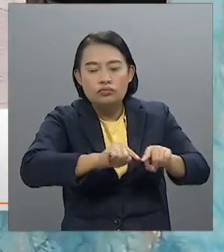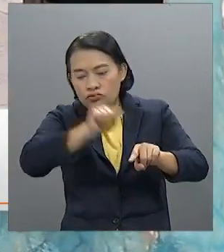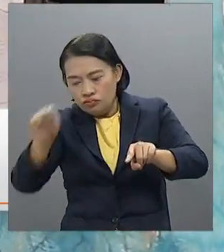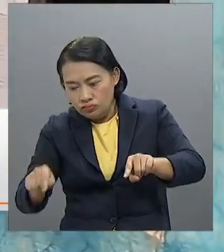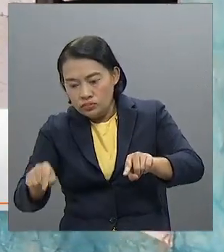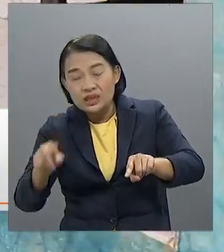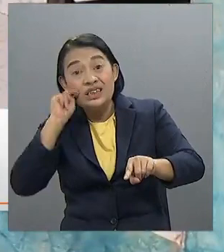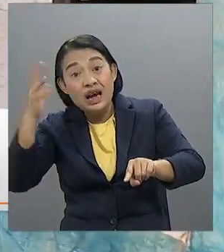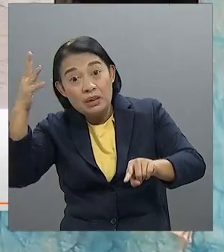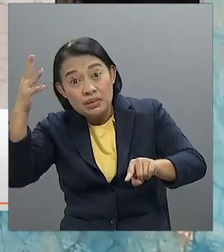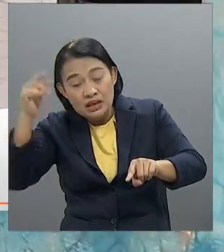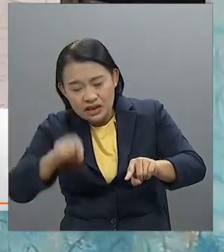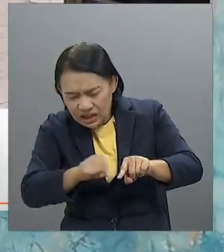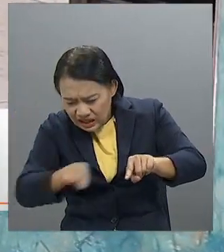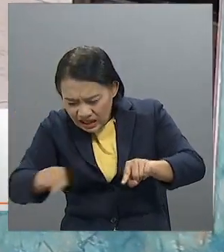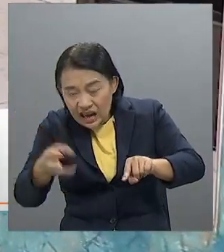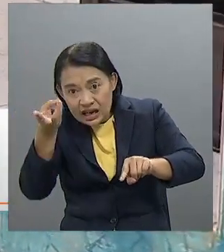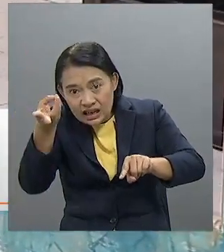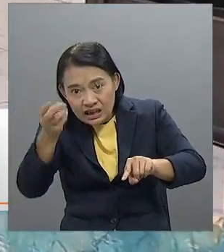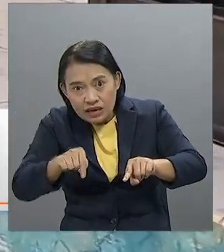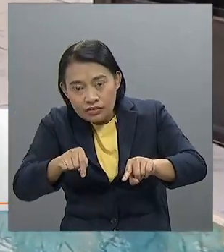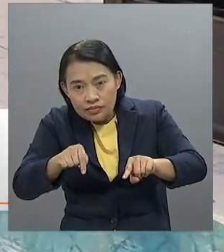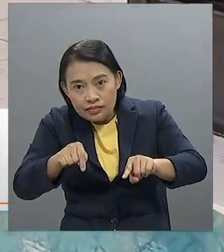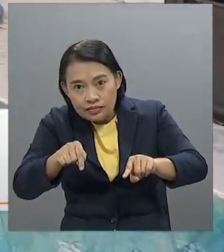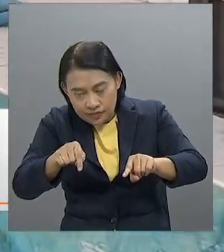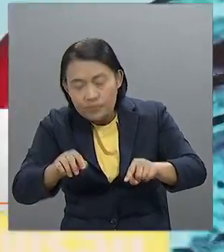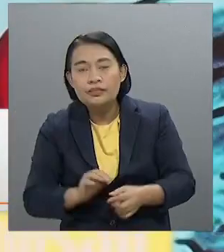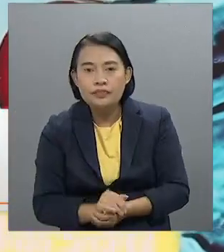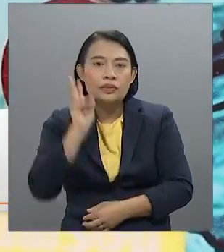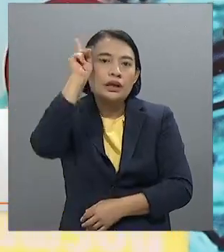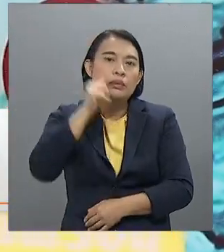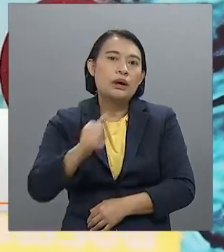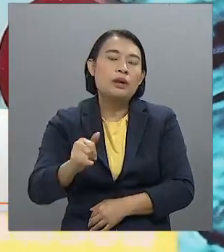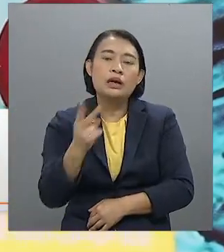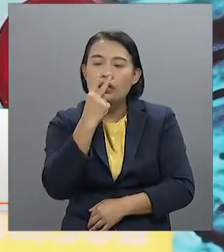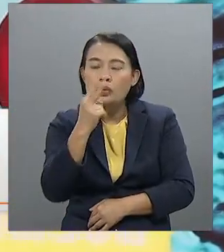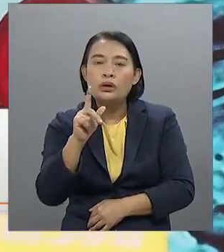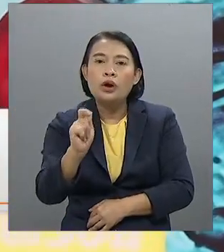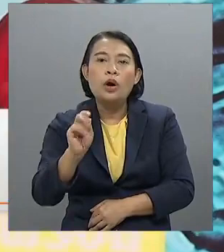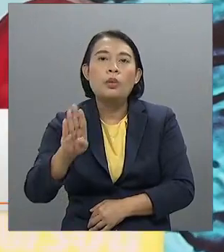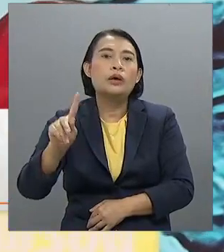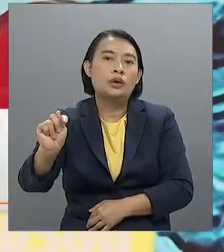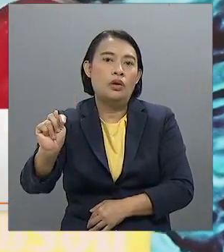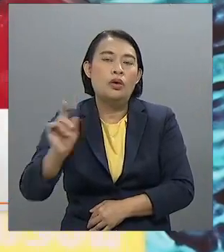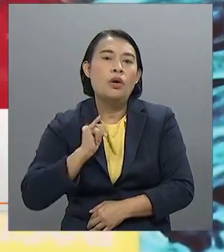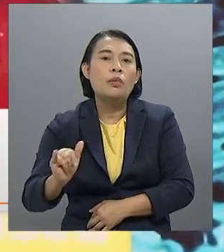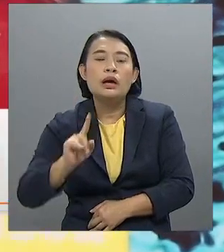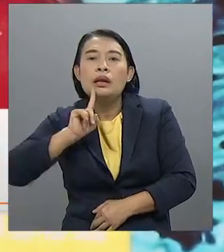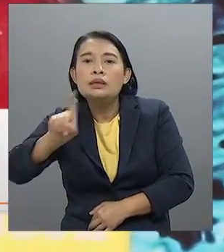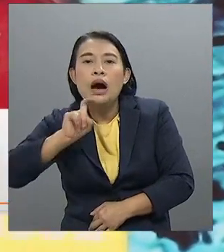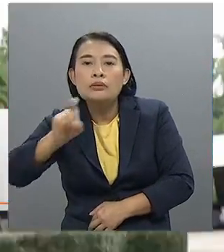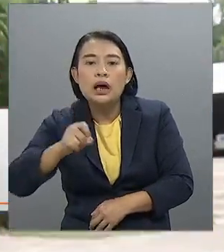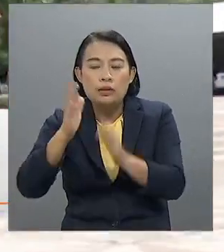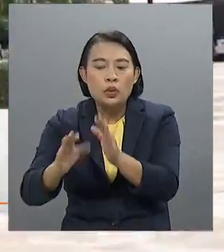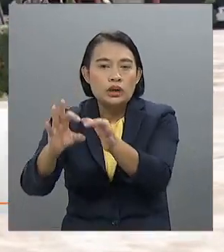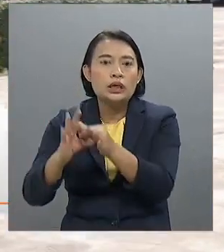งไม่กี่ร้อยเมตรเท่านั้นค่ะทีมข่าวก็เดินทางไปที่องค์การบริหารส่วนตำบลปล้องเพื่อติดตามสอบถามถึงผู้ที่เกี่ยวข้องนะคะว่